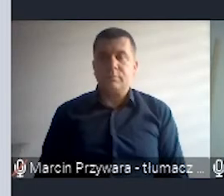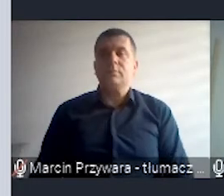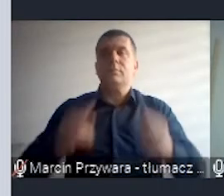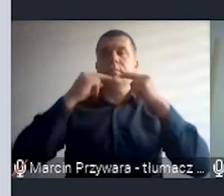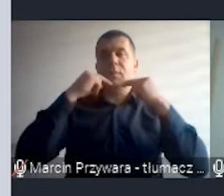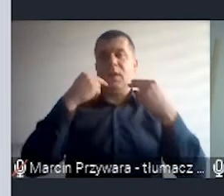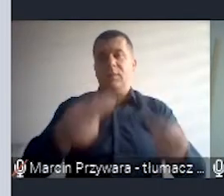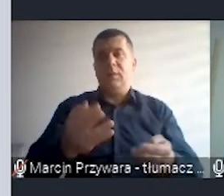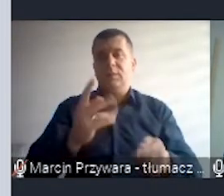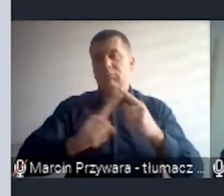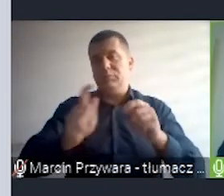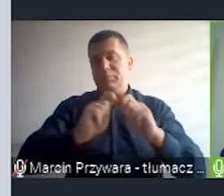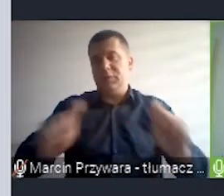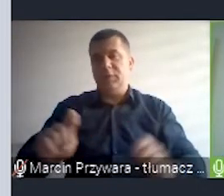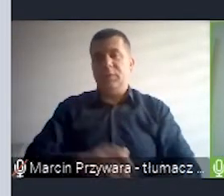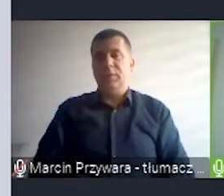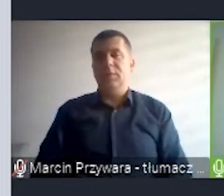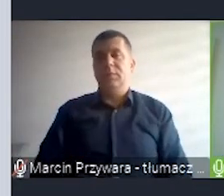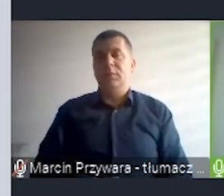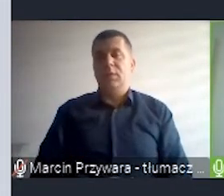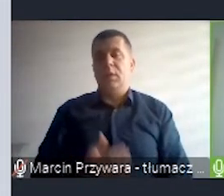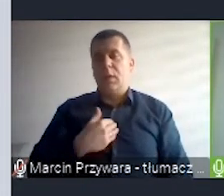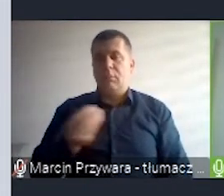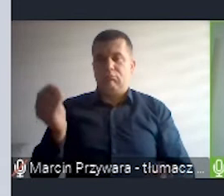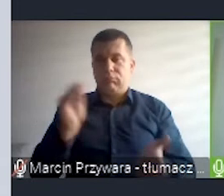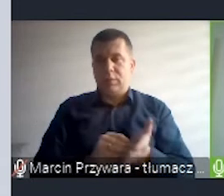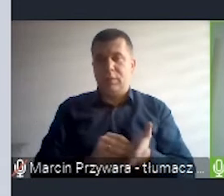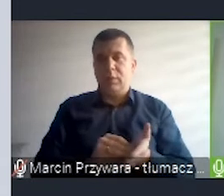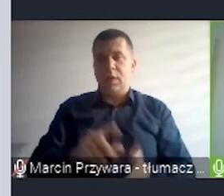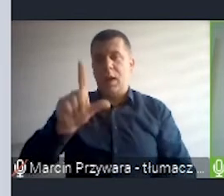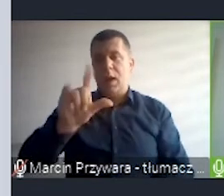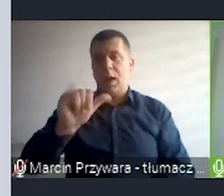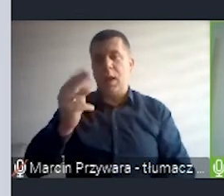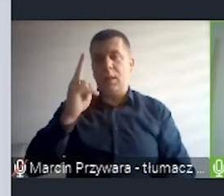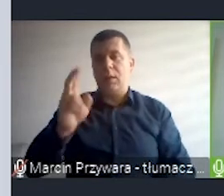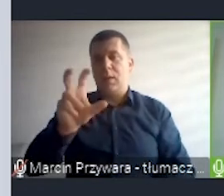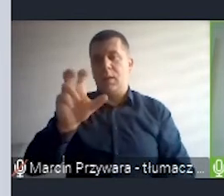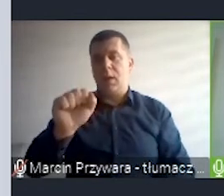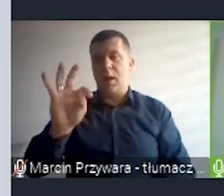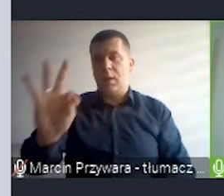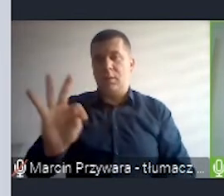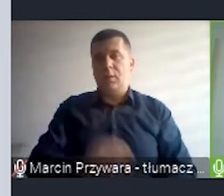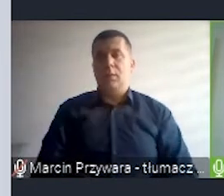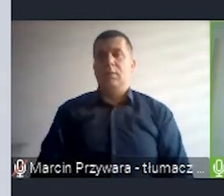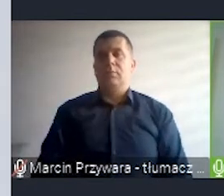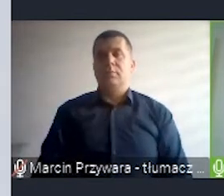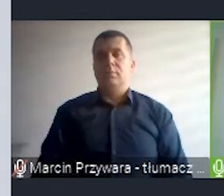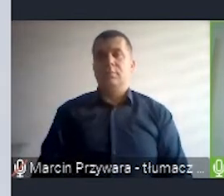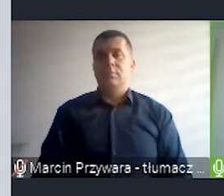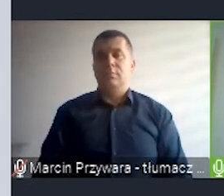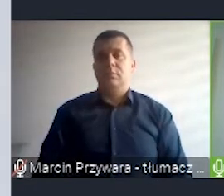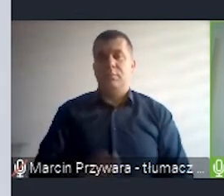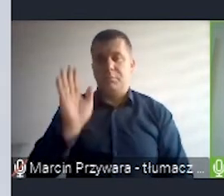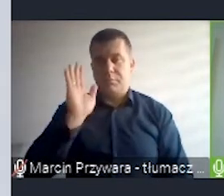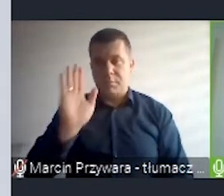Wracamy, proszę Państwa. Załączyłem Wam link w czacie, wrzuciłem Wam link i